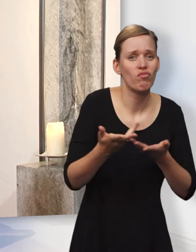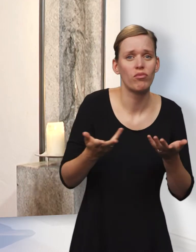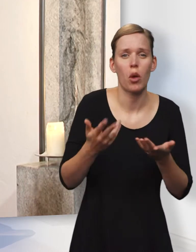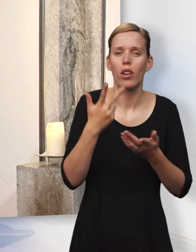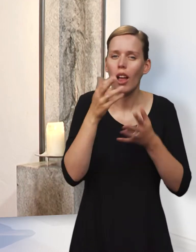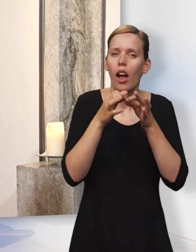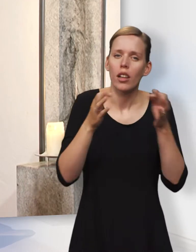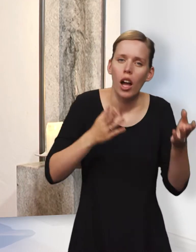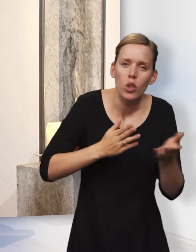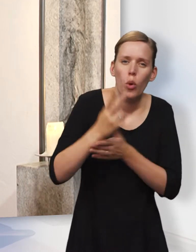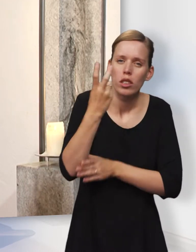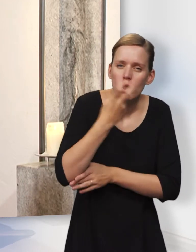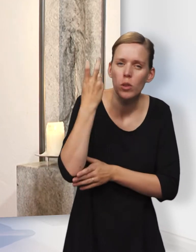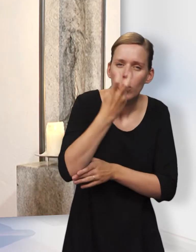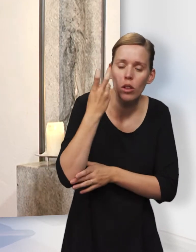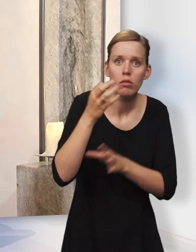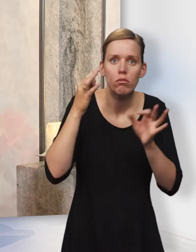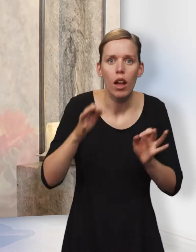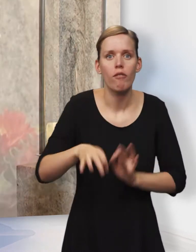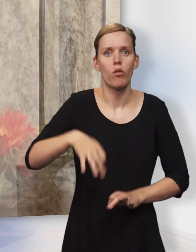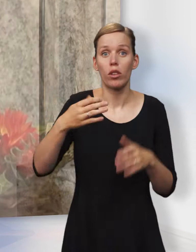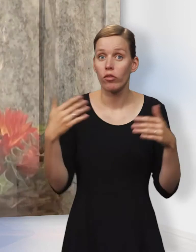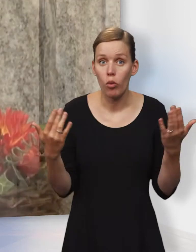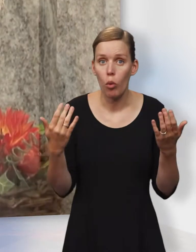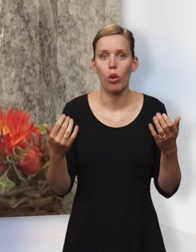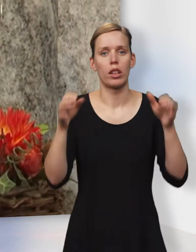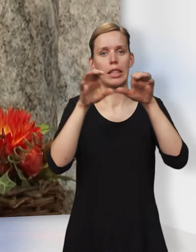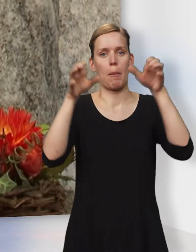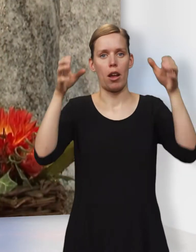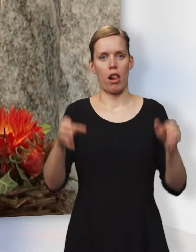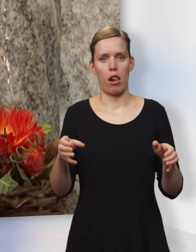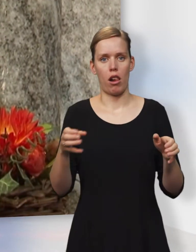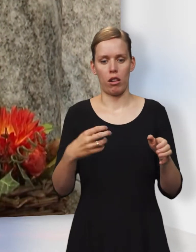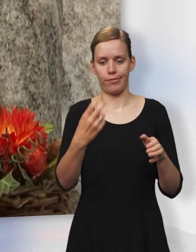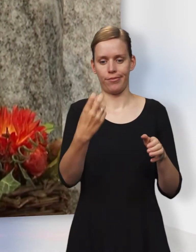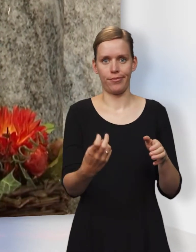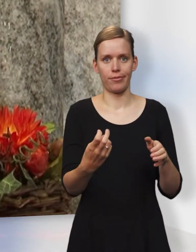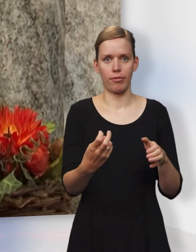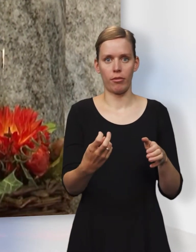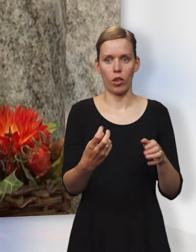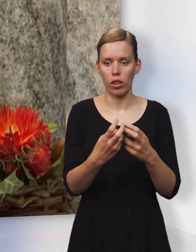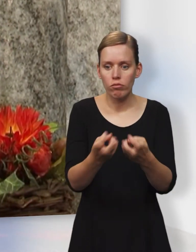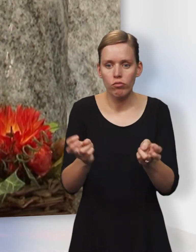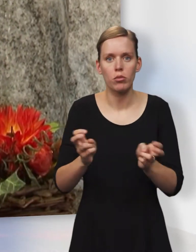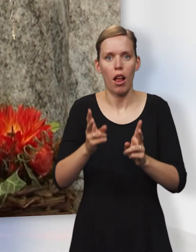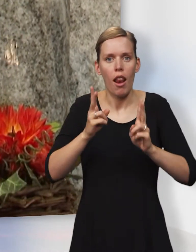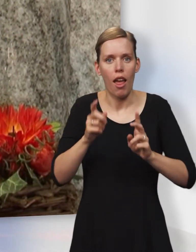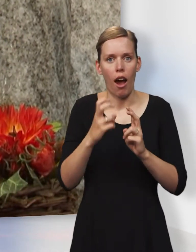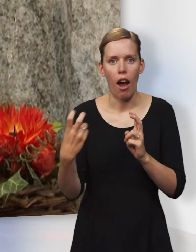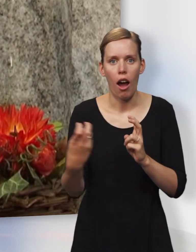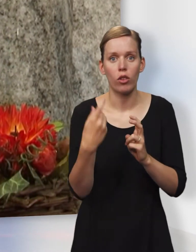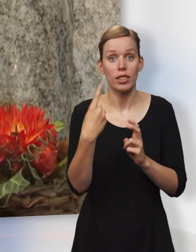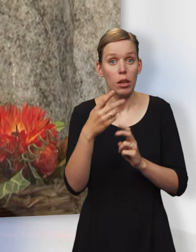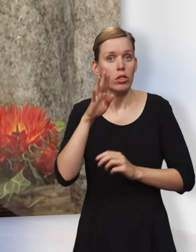nach 3 Tagen, da fanden sie ihn im Tempel sitzen, mitten unter den Lehrern, wie er ihnen zuhörte und